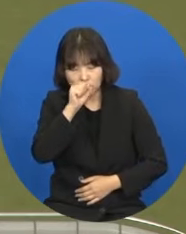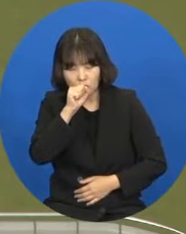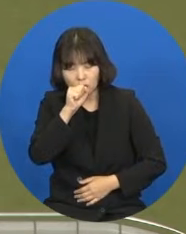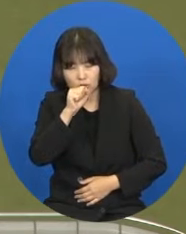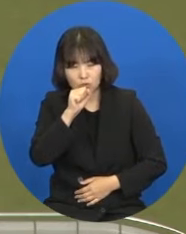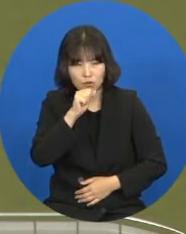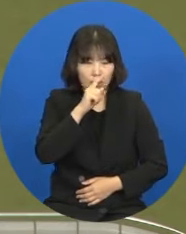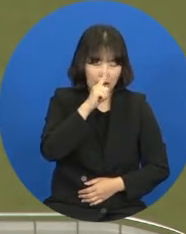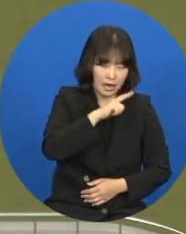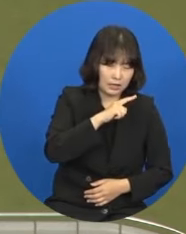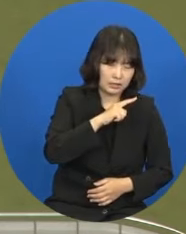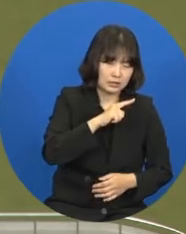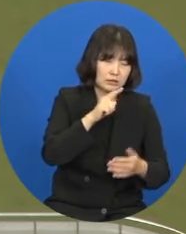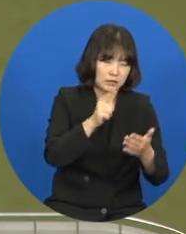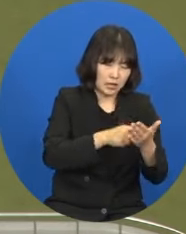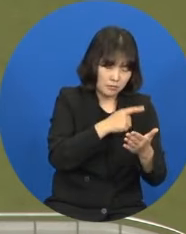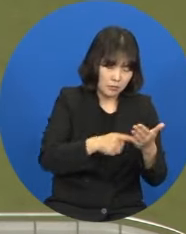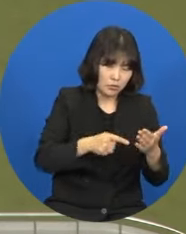어둠을